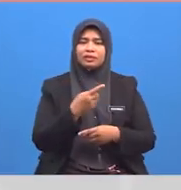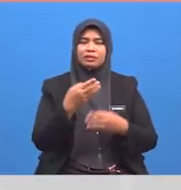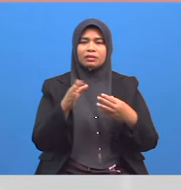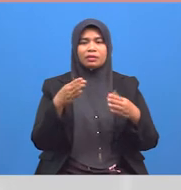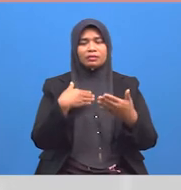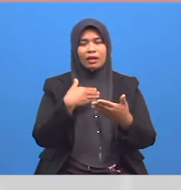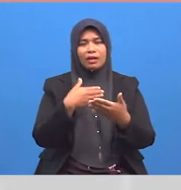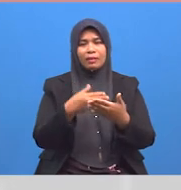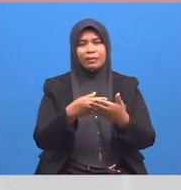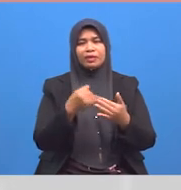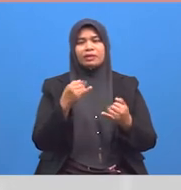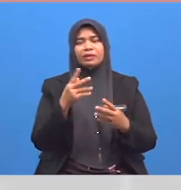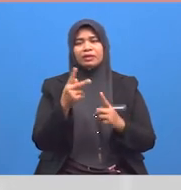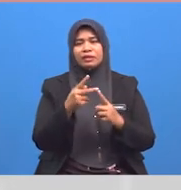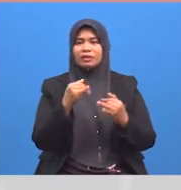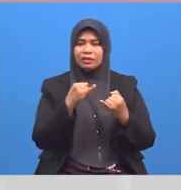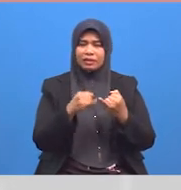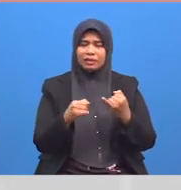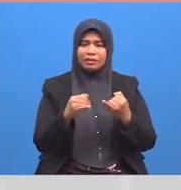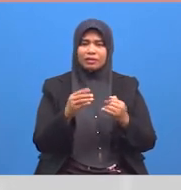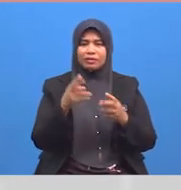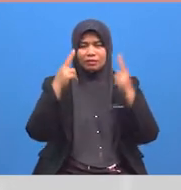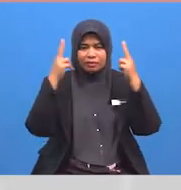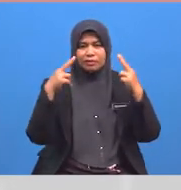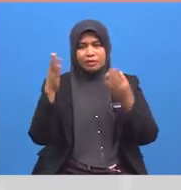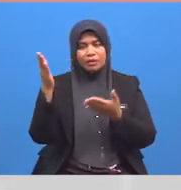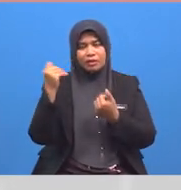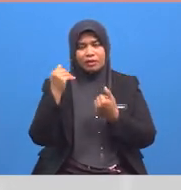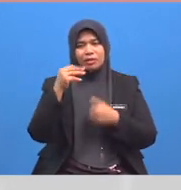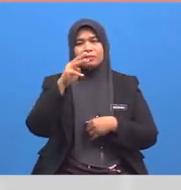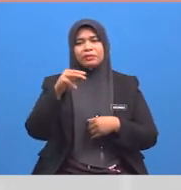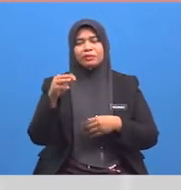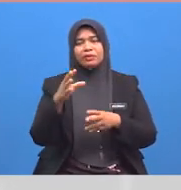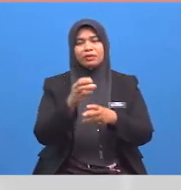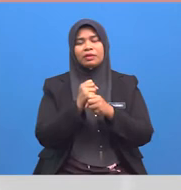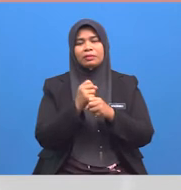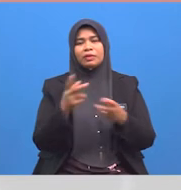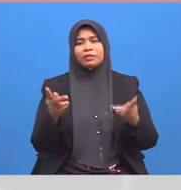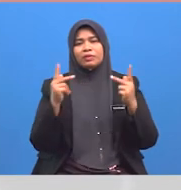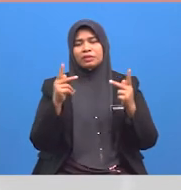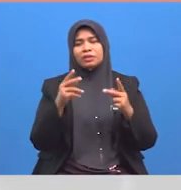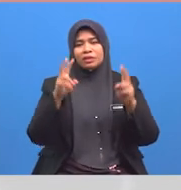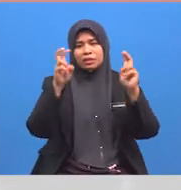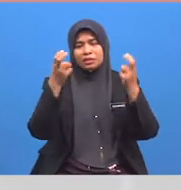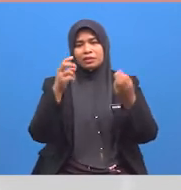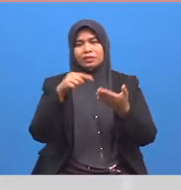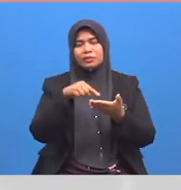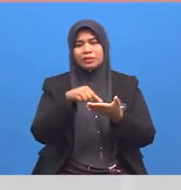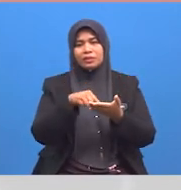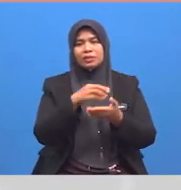sampai ke penghujungnya Ustadzah mengharapkan murid-murid dapat menguasai topik ini dan